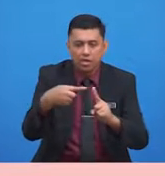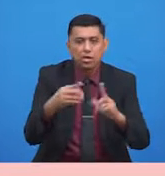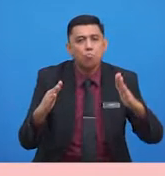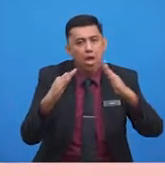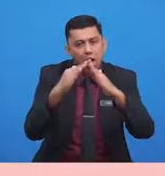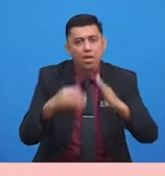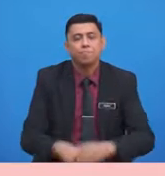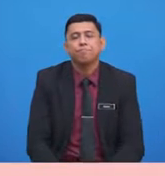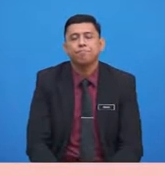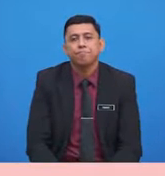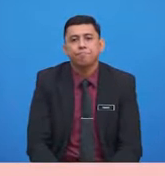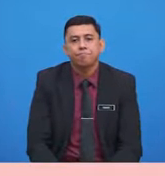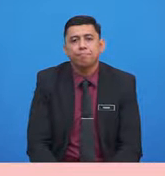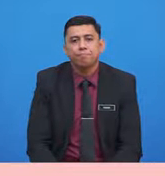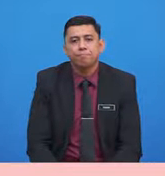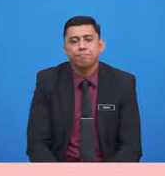rumah?